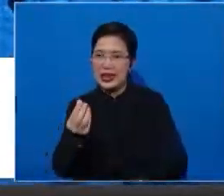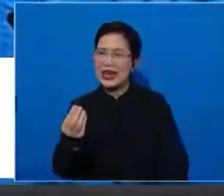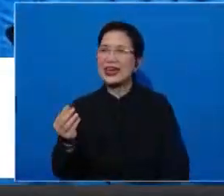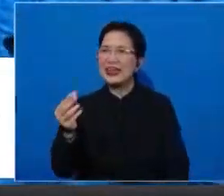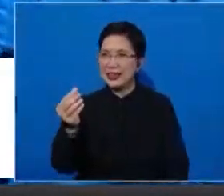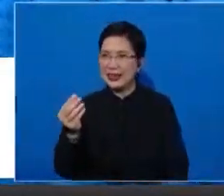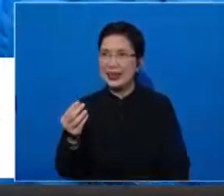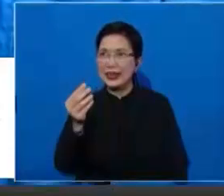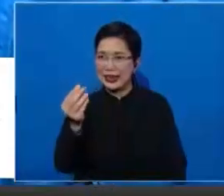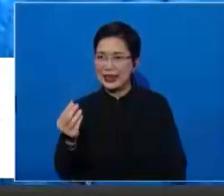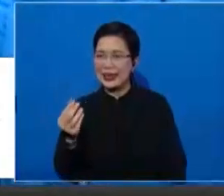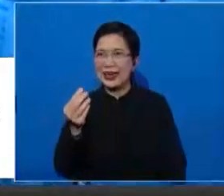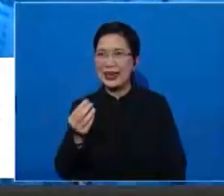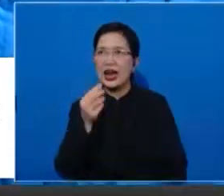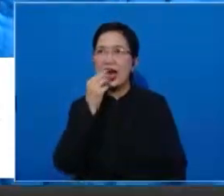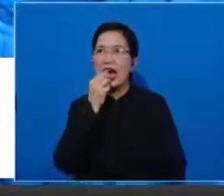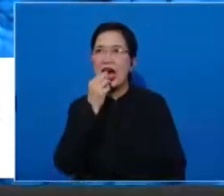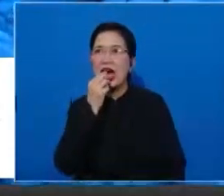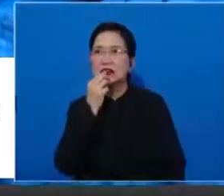dari minyak. Kita icip lagi.